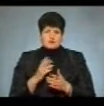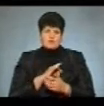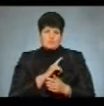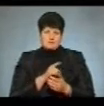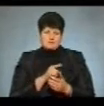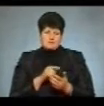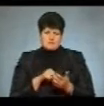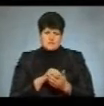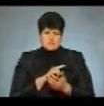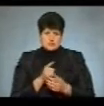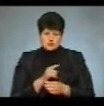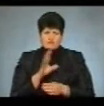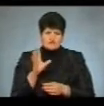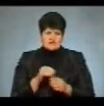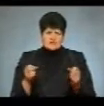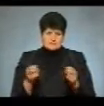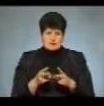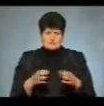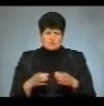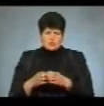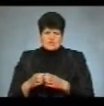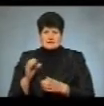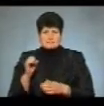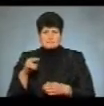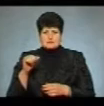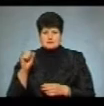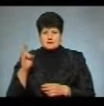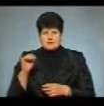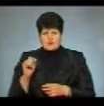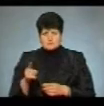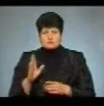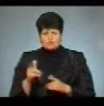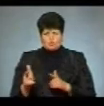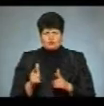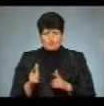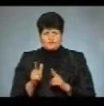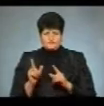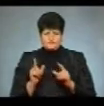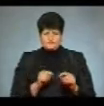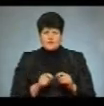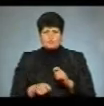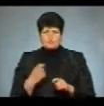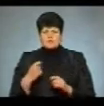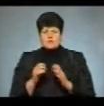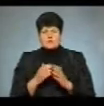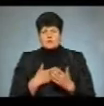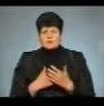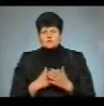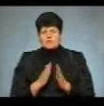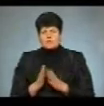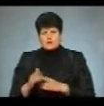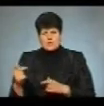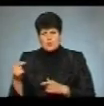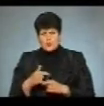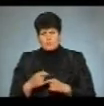Тернополі всі спецпідрозділи, спецназ весь буде готовий до того, щоб реагувати на порушення громадського порядку, на грубе